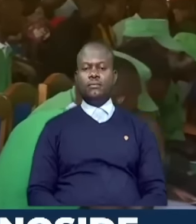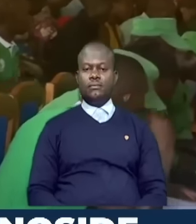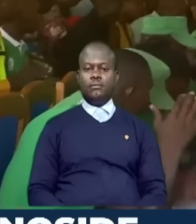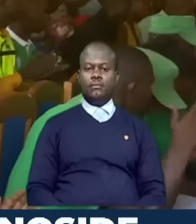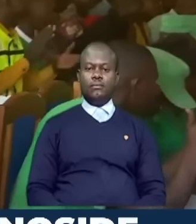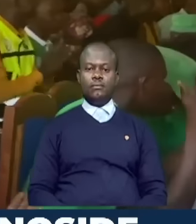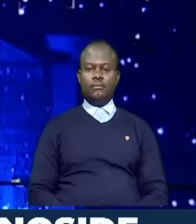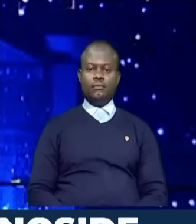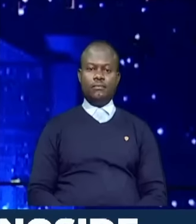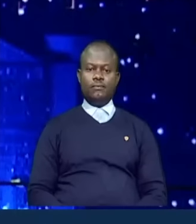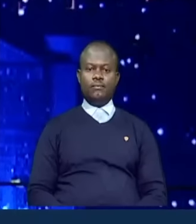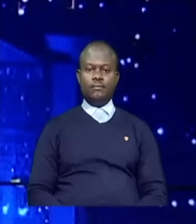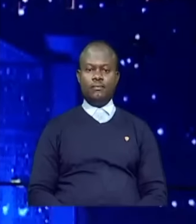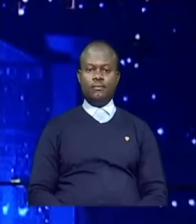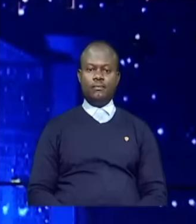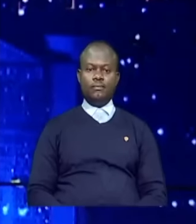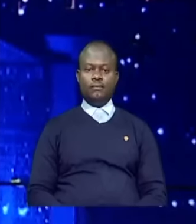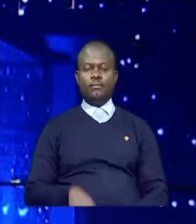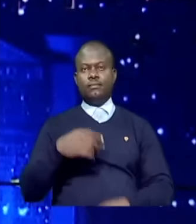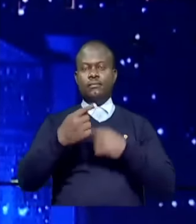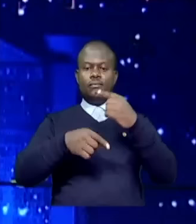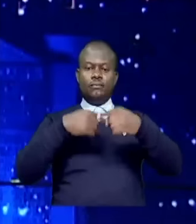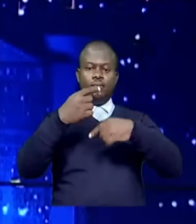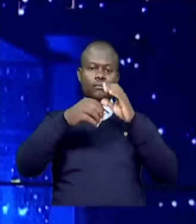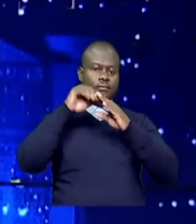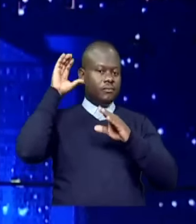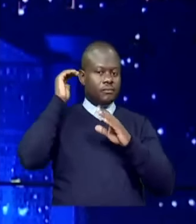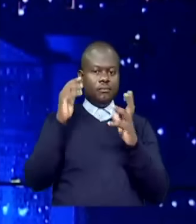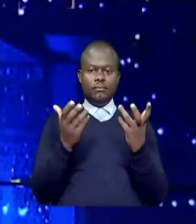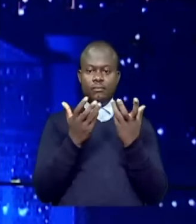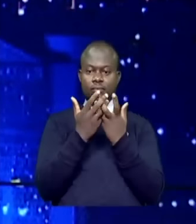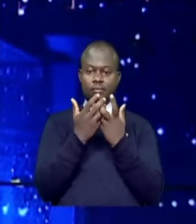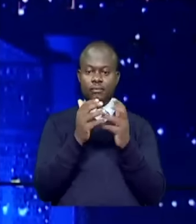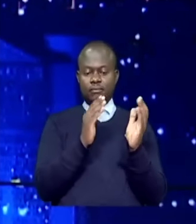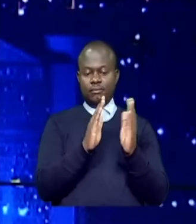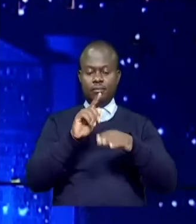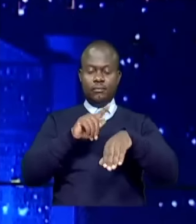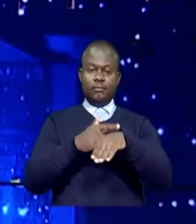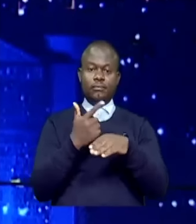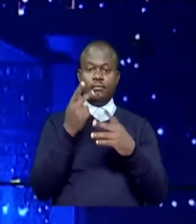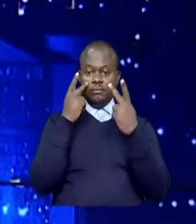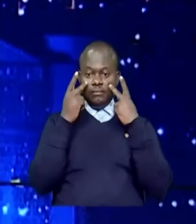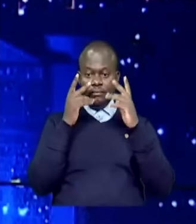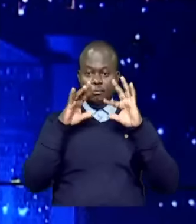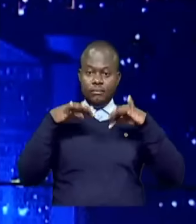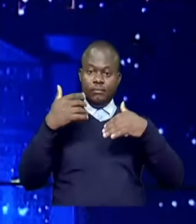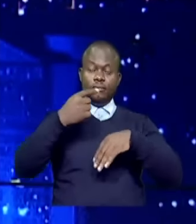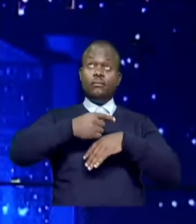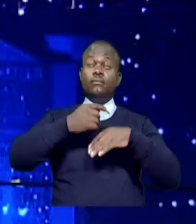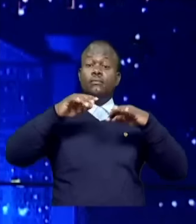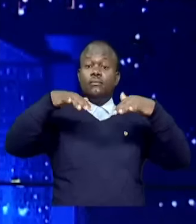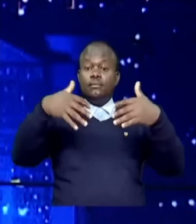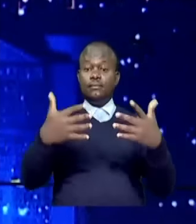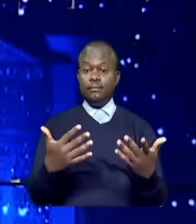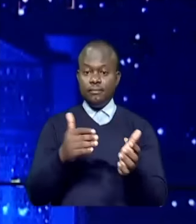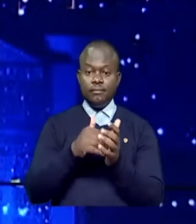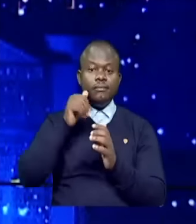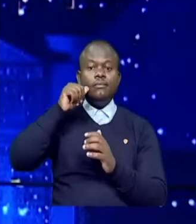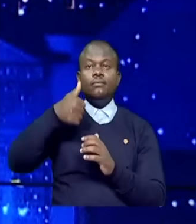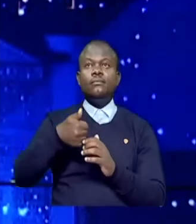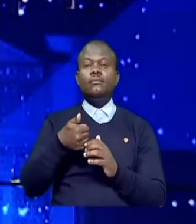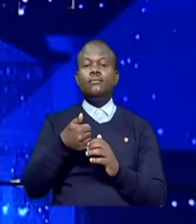Rusizi. Reka dukomeze makuru ajyanye n'iteganyagihe turebe uko umunsi wiriwe ariko kandi tumenye n'uko ku munsi